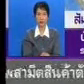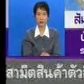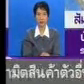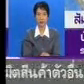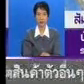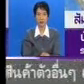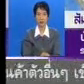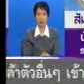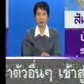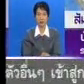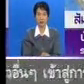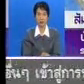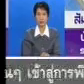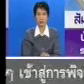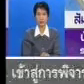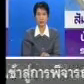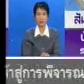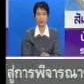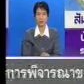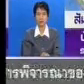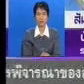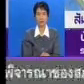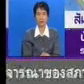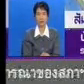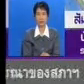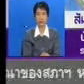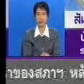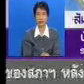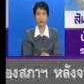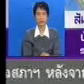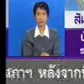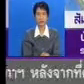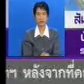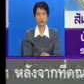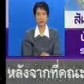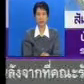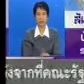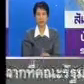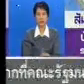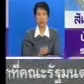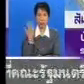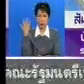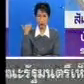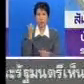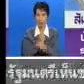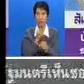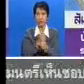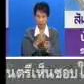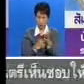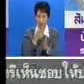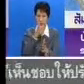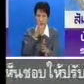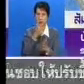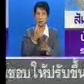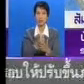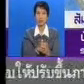จนะคะ ค่ะ แล้วก็ได้มีแล้วก็เจ้าของสิทธิ์ด้วยกันนะคะก็คือเคยไปปราบตามการละเมิดก็ประสบผลดีนะคะอย่